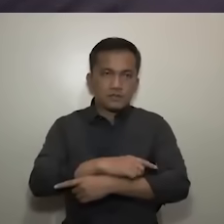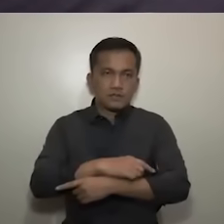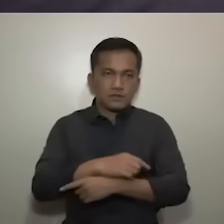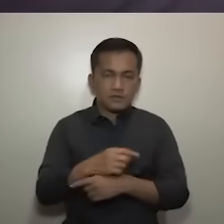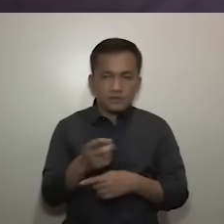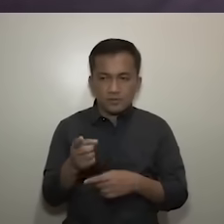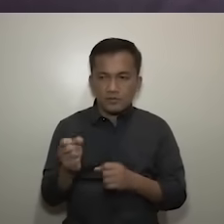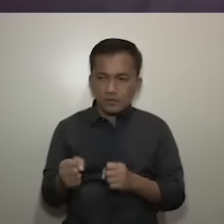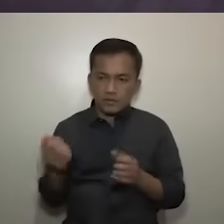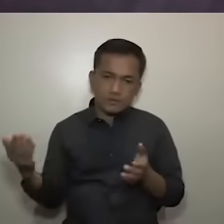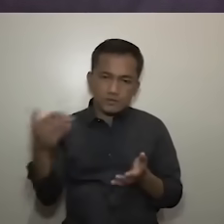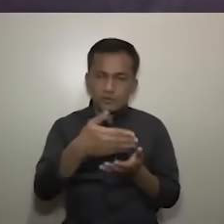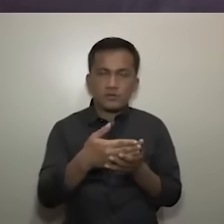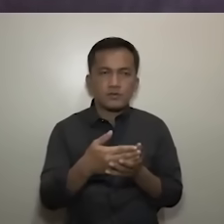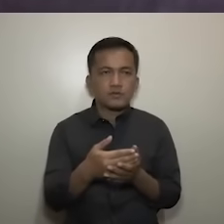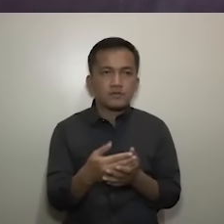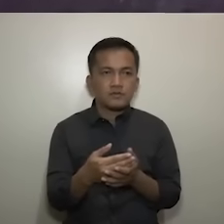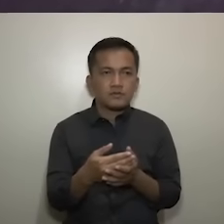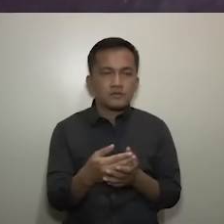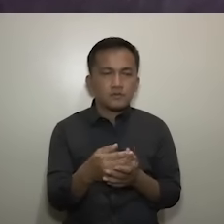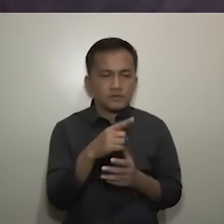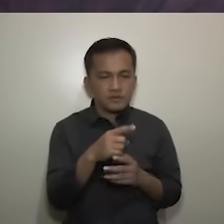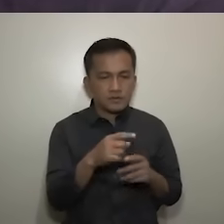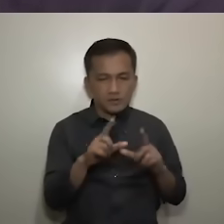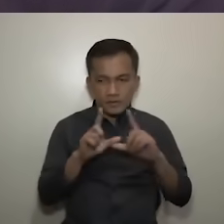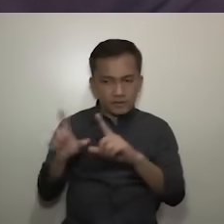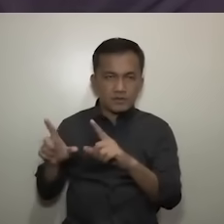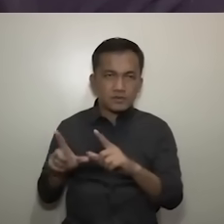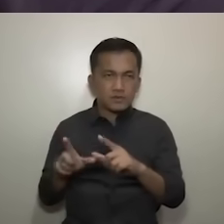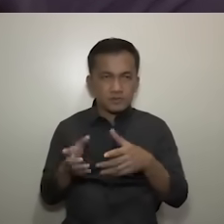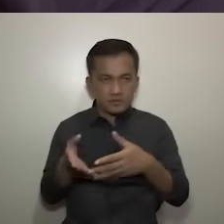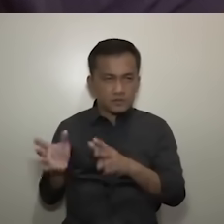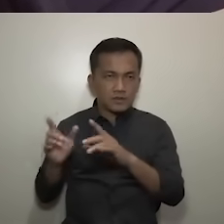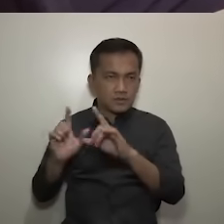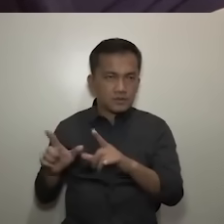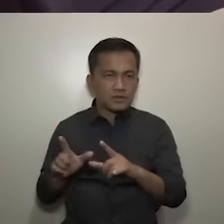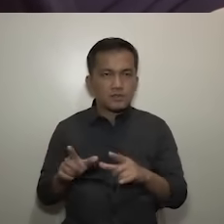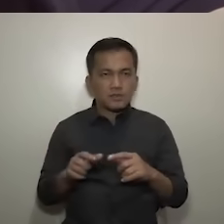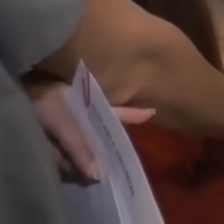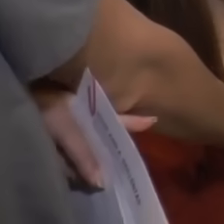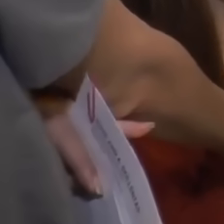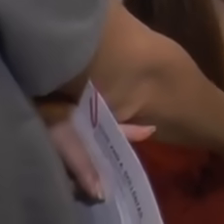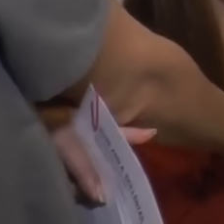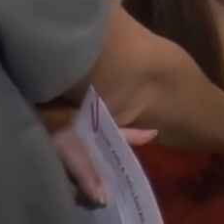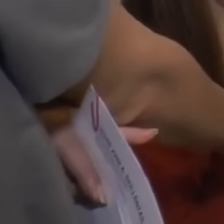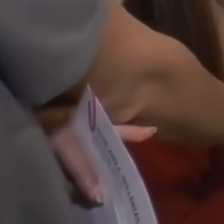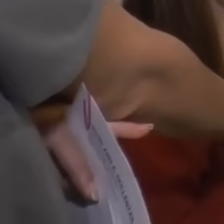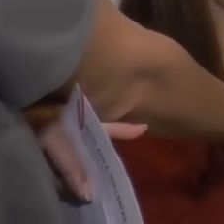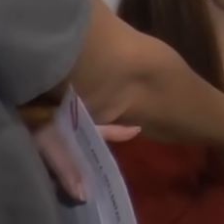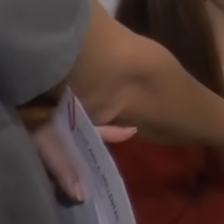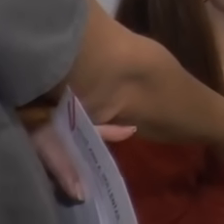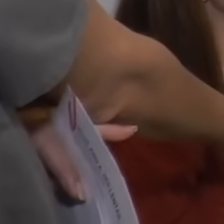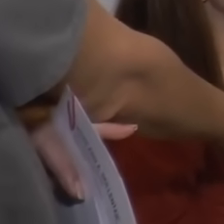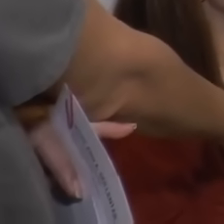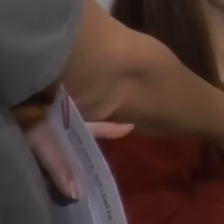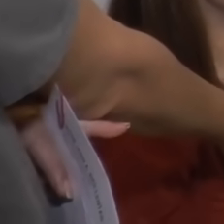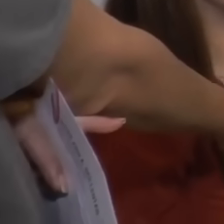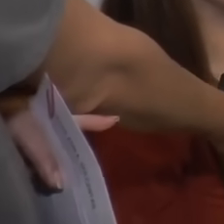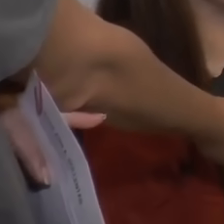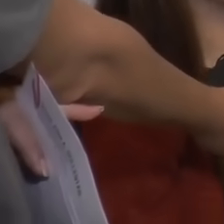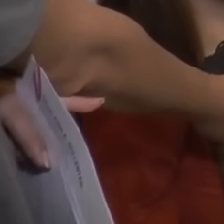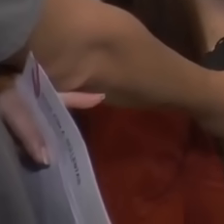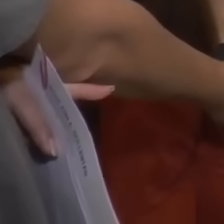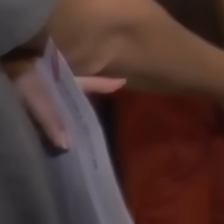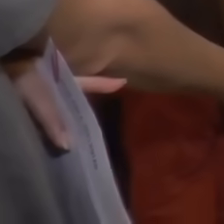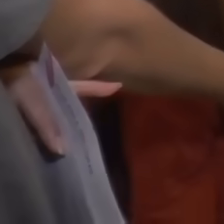ano pwede kang pumunta, sir. Okay. Ngayon, yun doon sa pag-demanda mo, sige, i-demanda mo and we will support you. Thank kasi you. Naman talaga stand ko eh. Tsaka, na